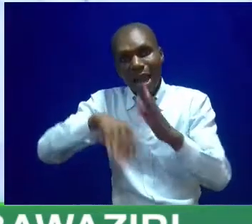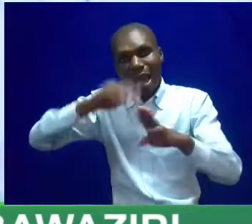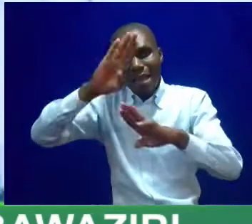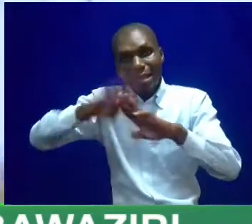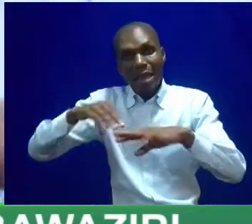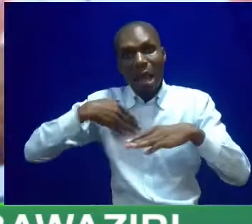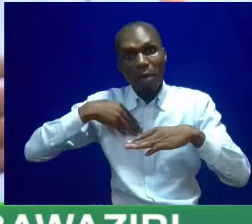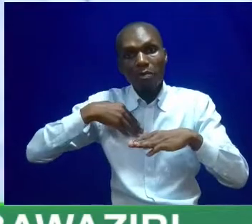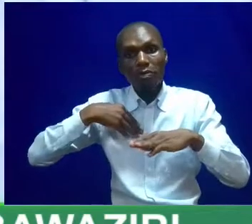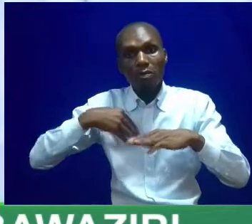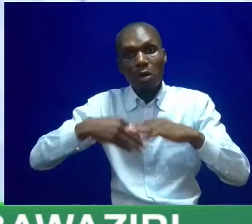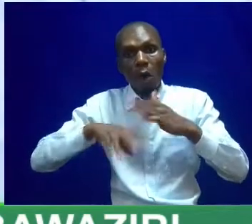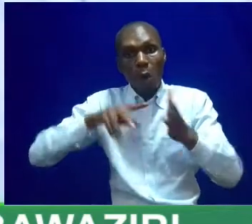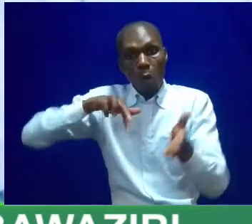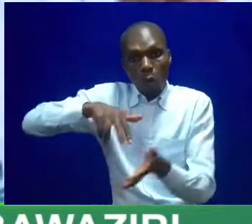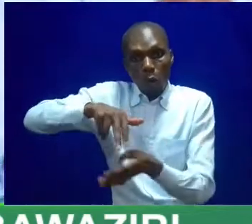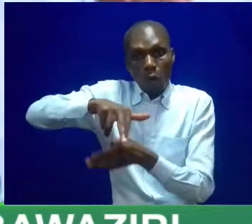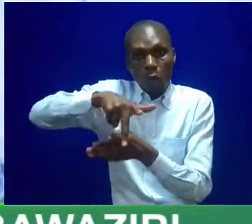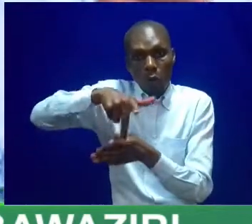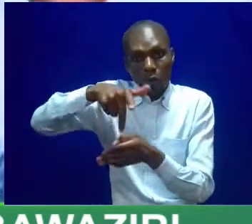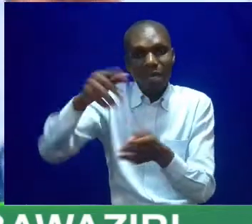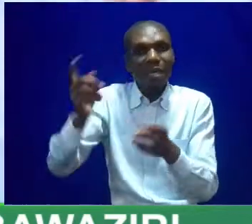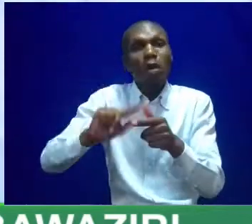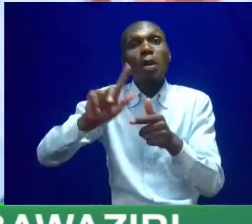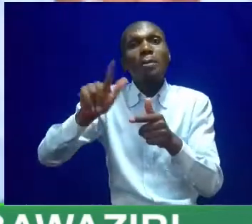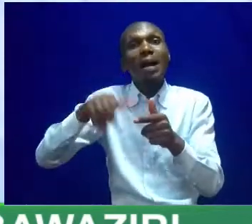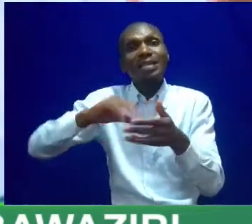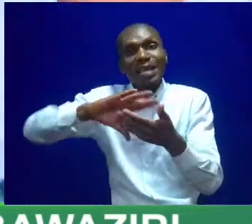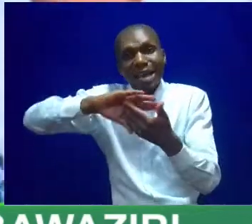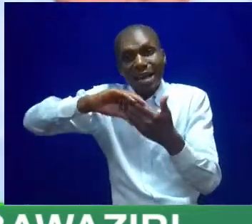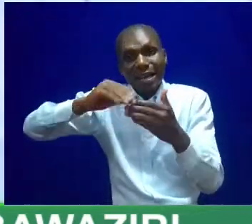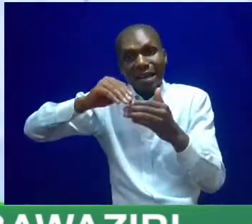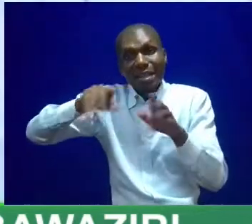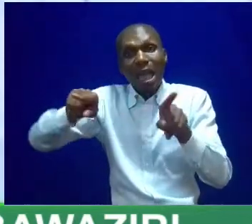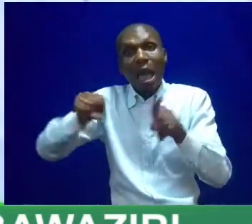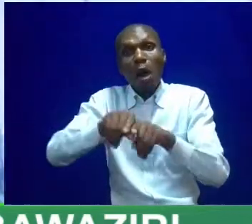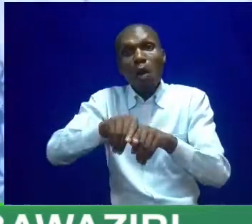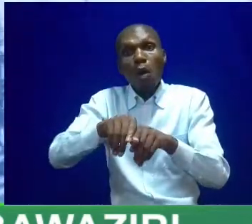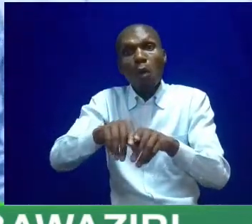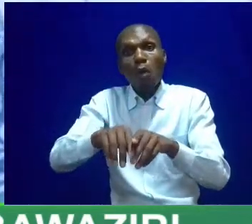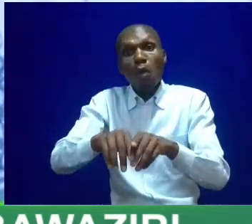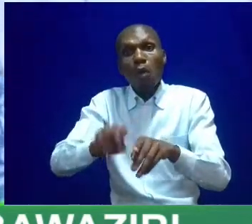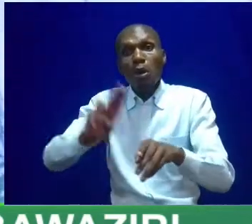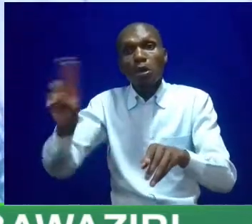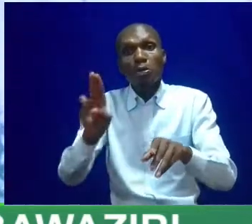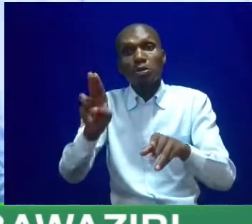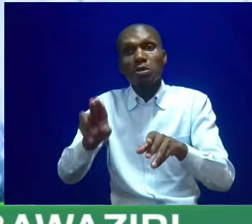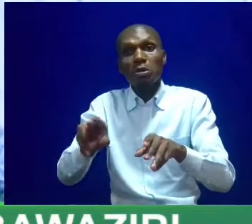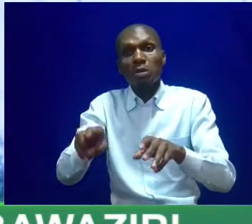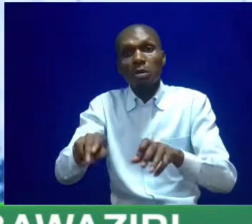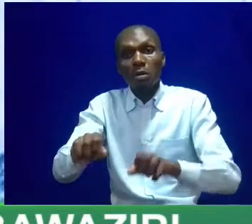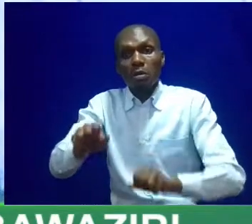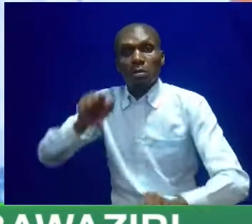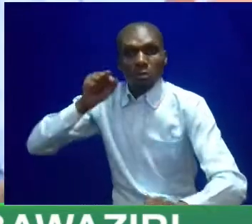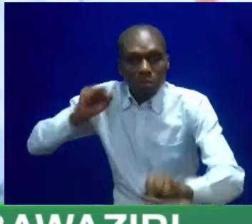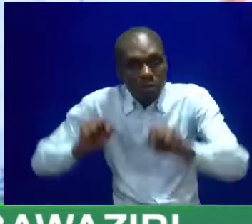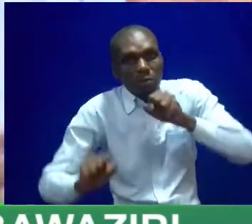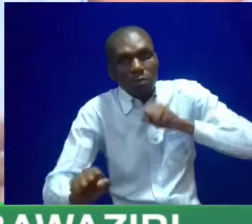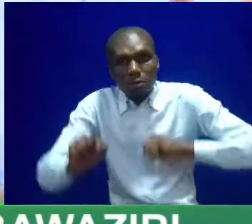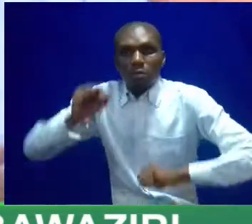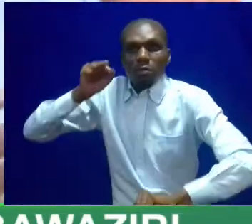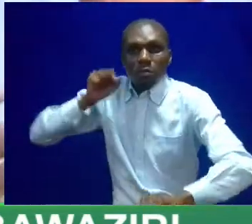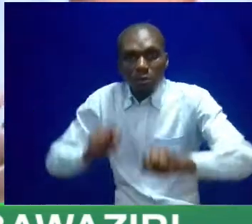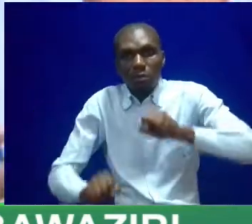na barabara ya kutembea kwa mguu, lazima pia tutengeneze njia ya baiskeli. Ndio wananchi wenye wanatumia baiskeli wakue na